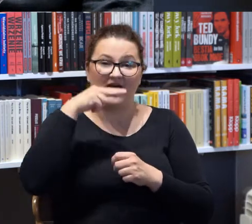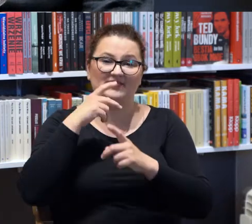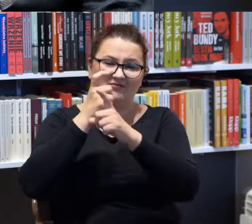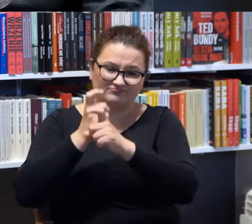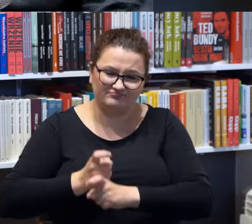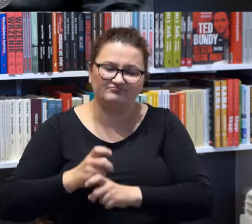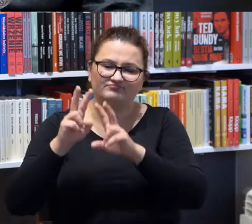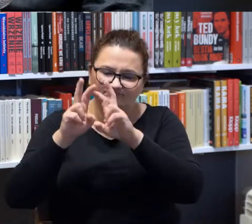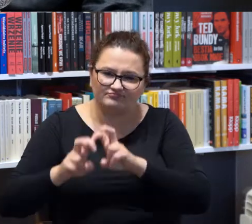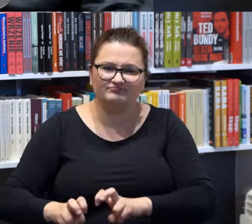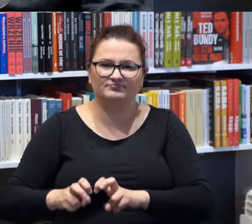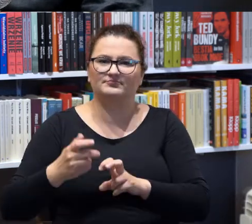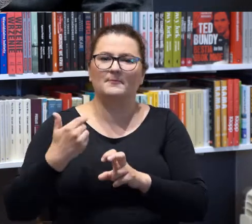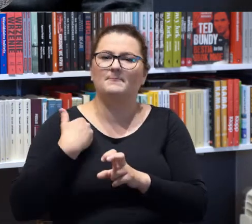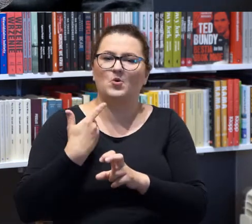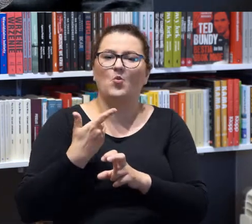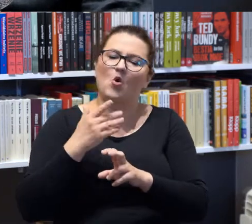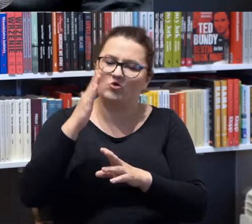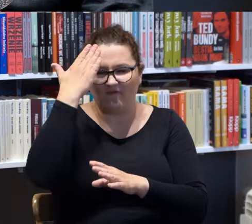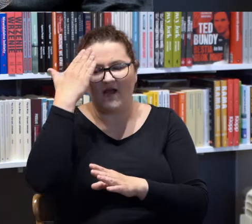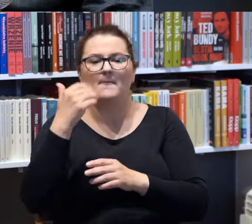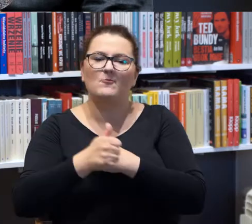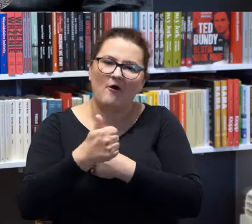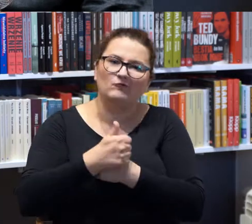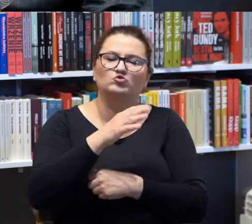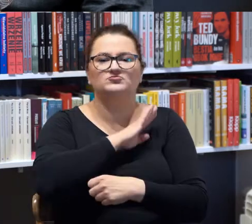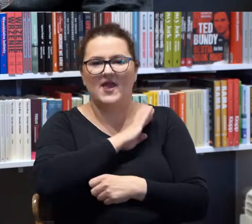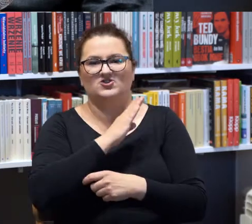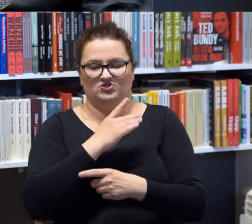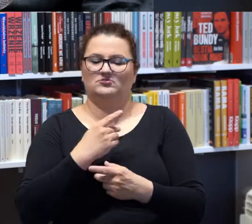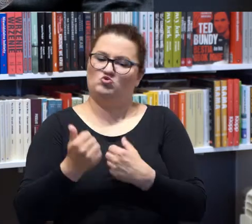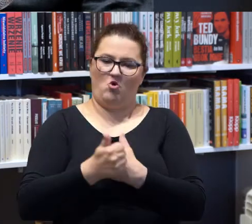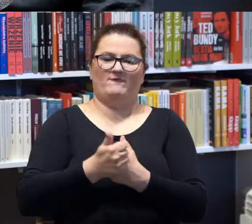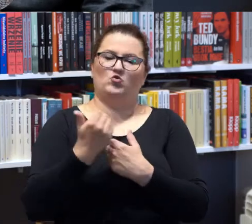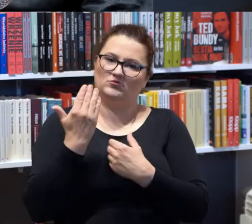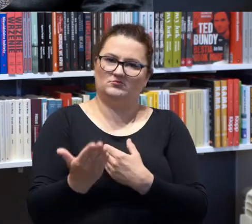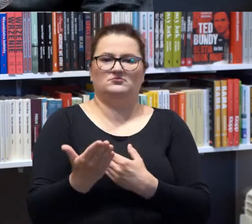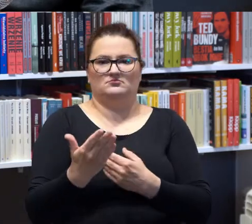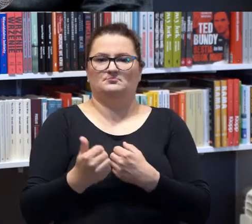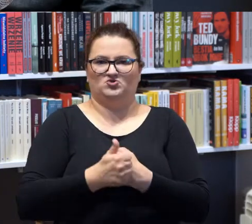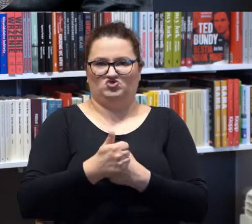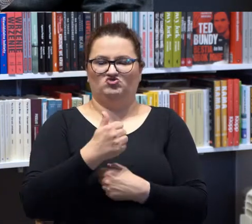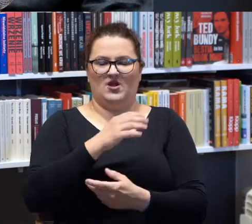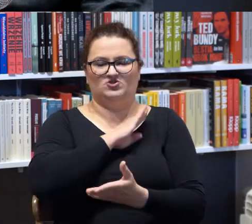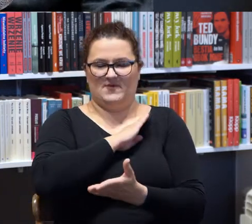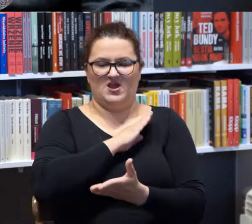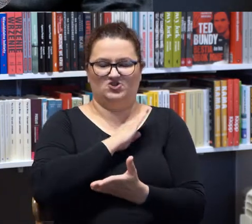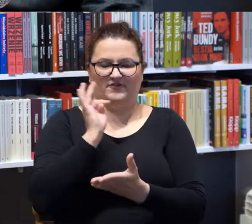ojca, w którym dowiadujemy się, co faktycznie, żeby było czarno na białym, podana przyczyna jego